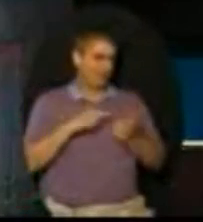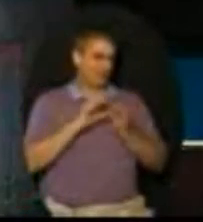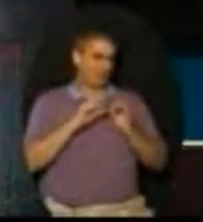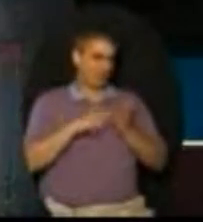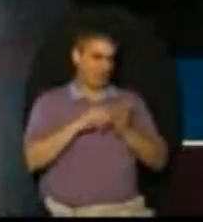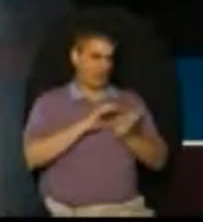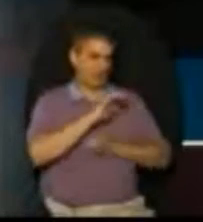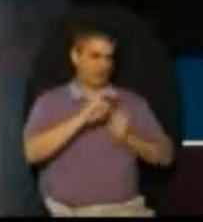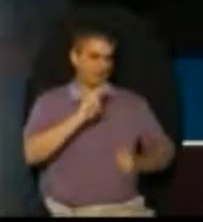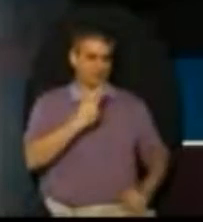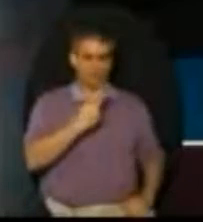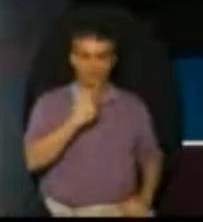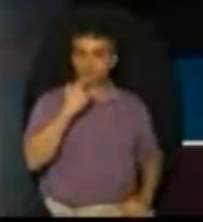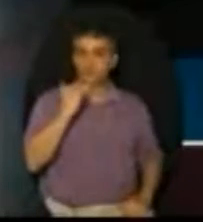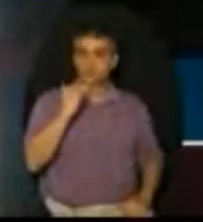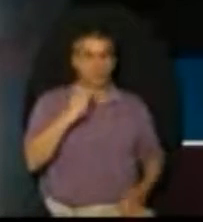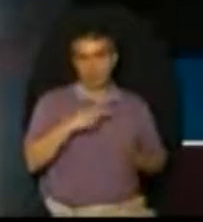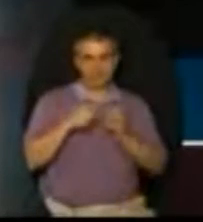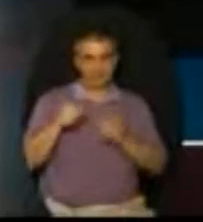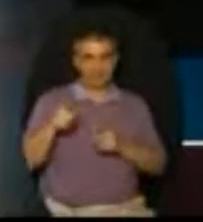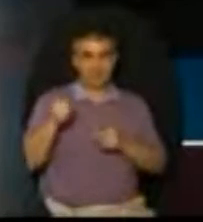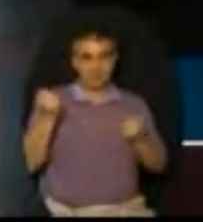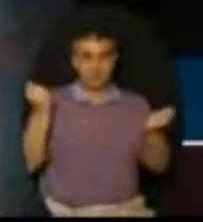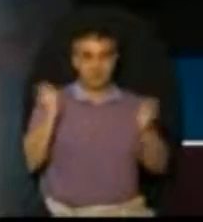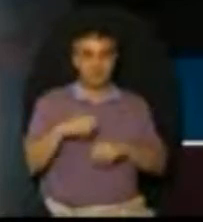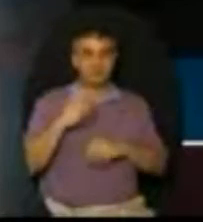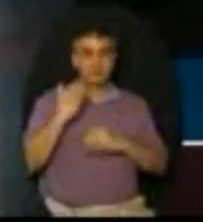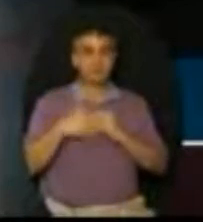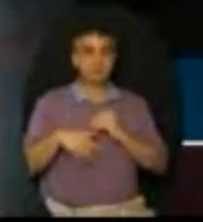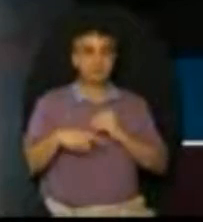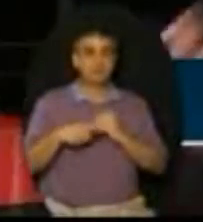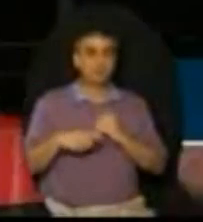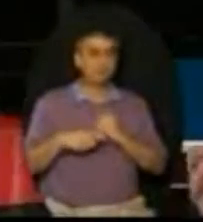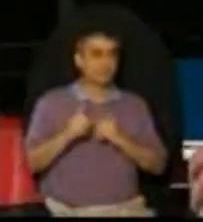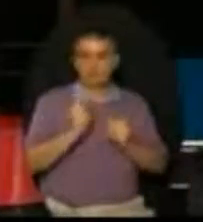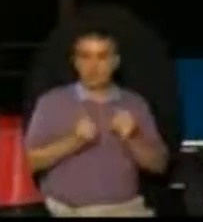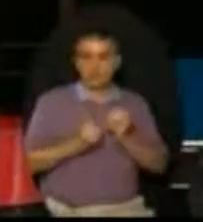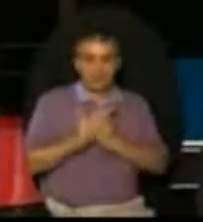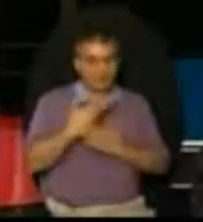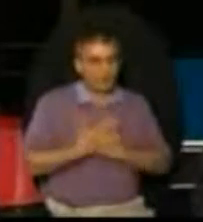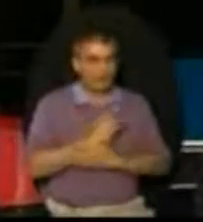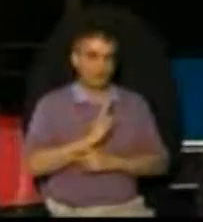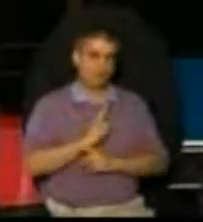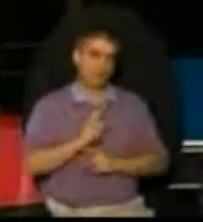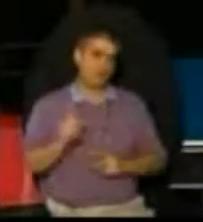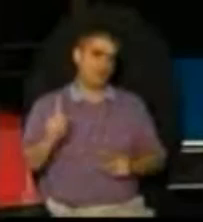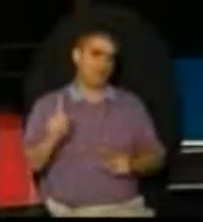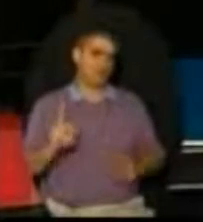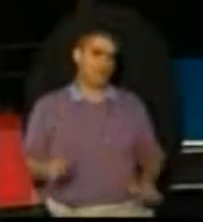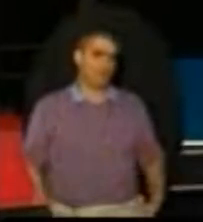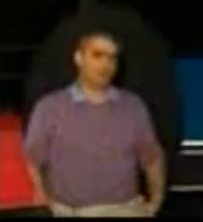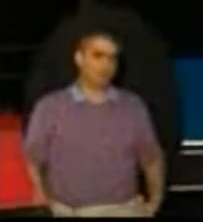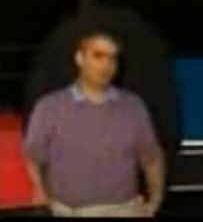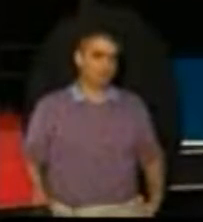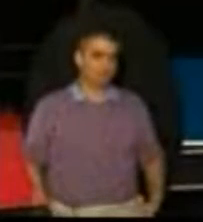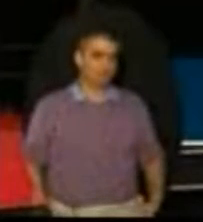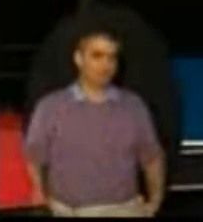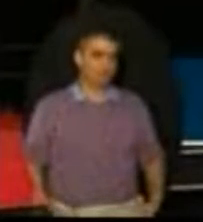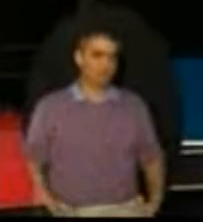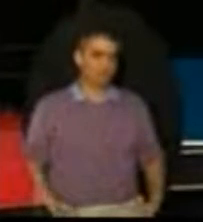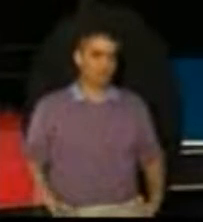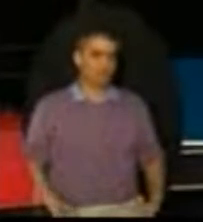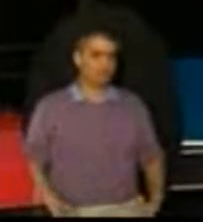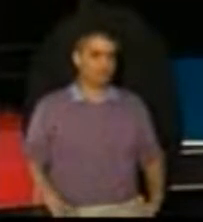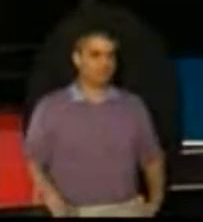אינתיפאדה השנייה, לא... נכון, לא בגלל זה, אבל אני אומר, הוא נסגר בסופו של דבר, והוא לא הוקם מחדש ברשות הפלסטינית, אבל חייבים לומר, הרבה ניסיונות